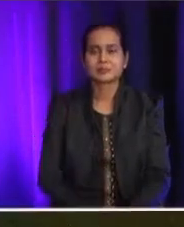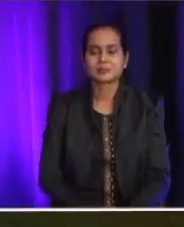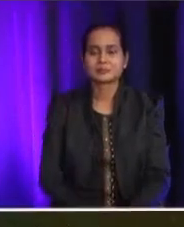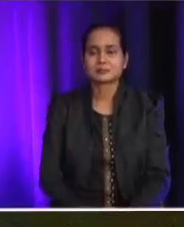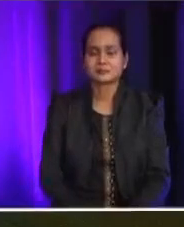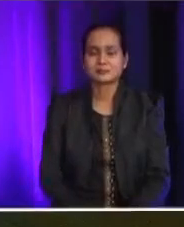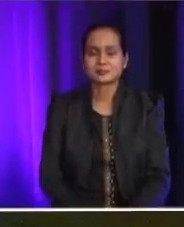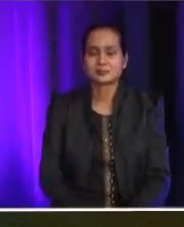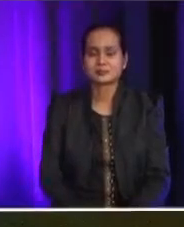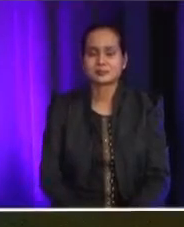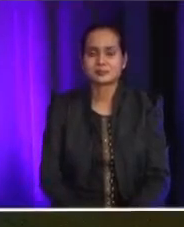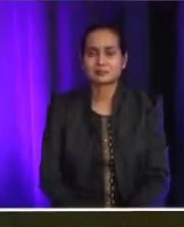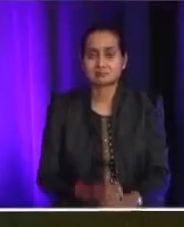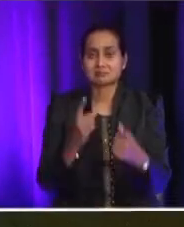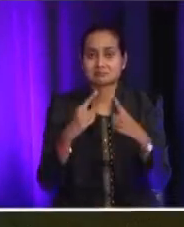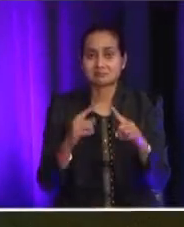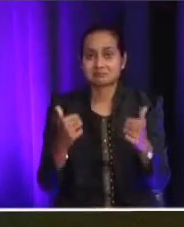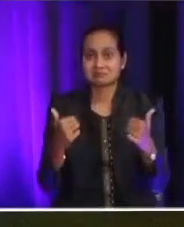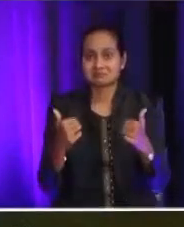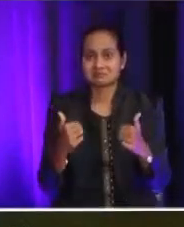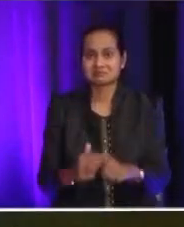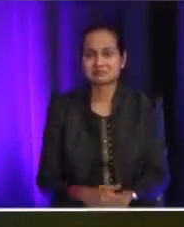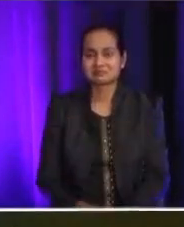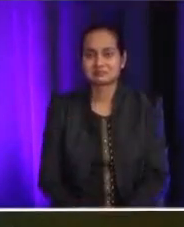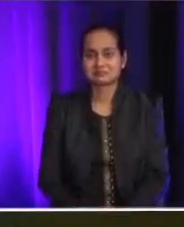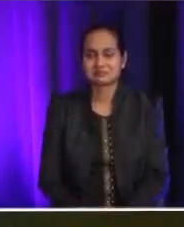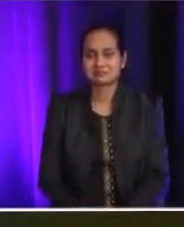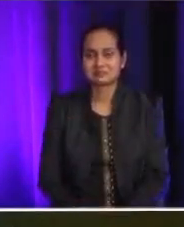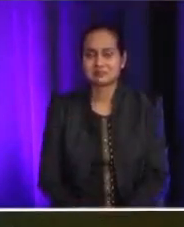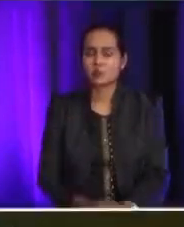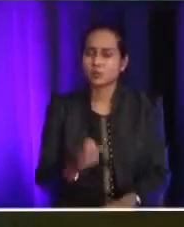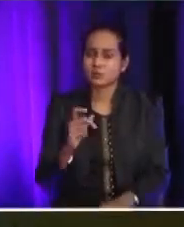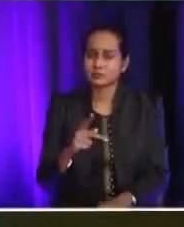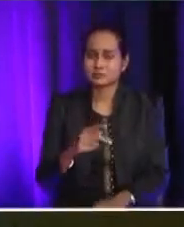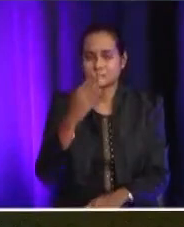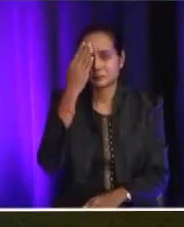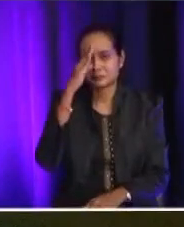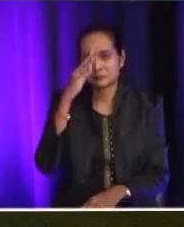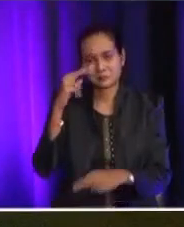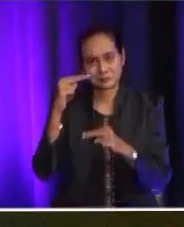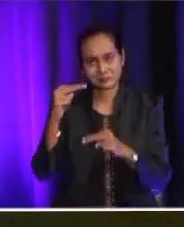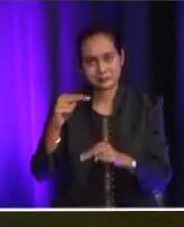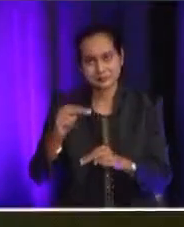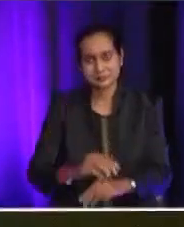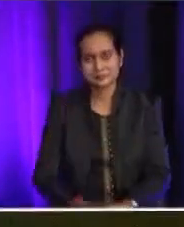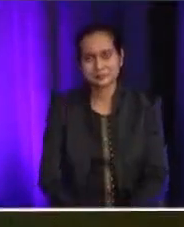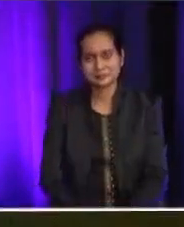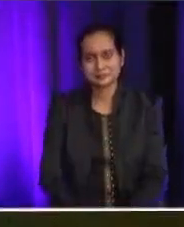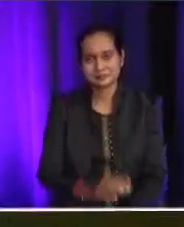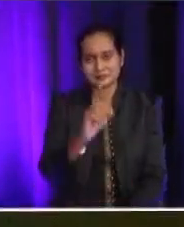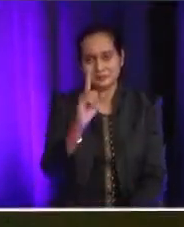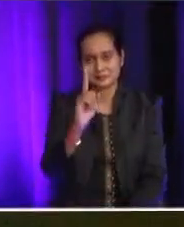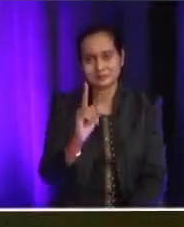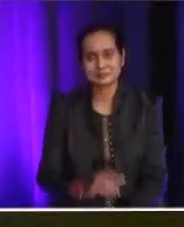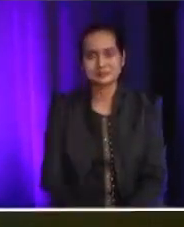Jawapan betul. Dia memang saya suka cikgu. Okey, kalau macam ni saya nak bagi bintang lah ke Amna. Boleh cikgu. Bagi bintang, satu bintang